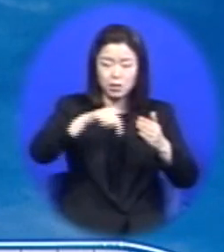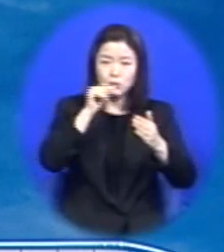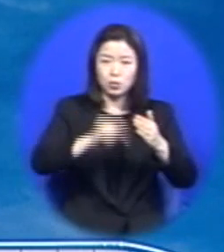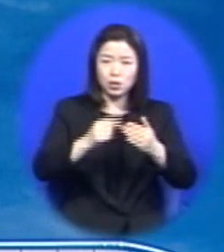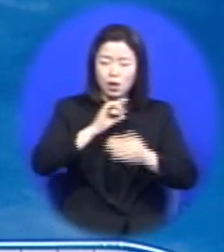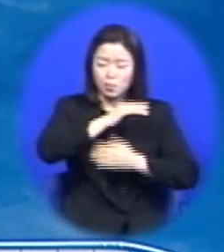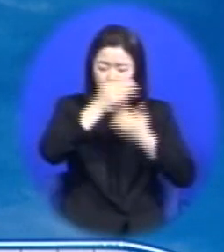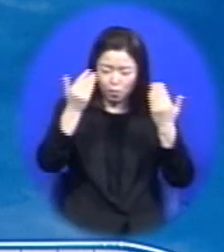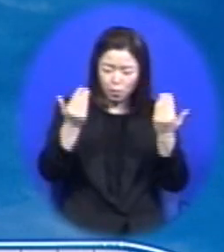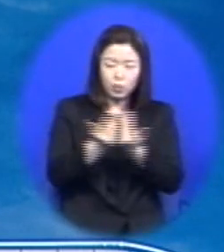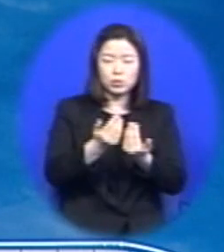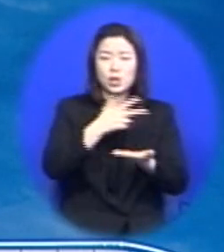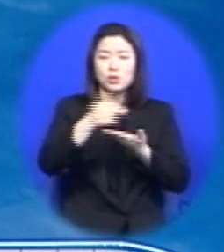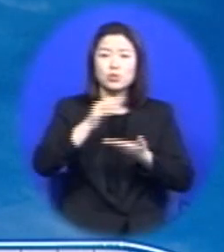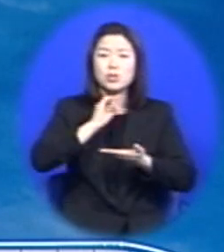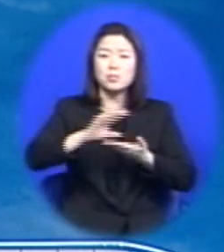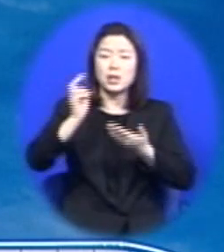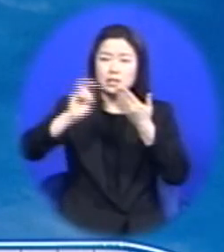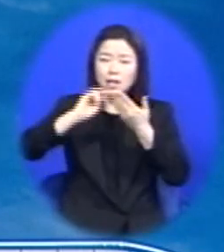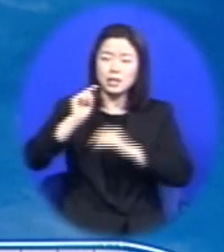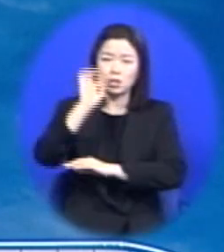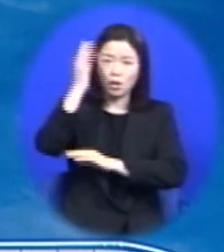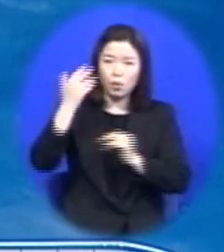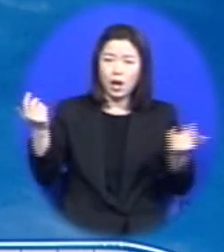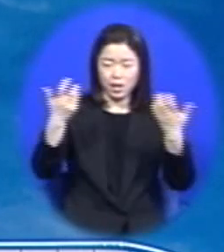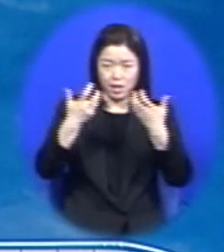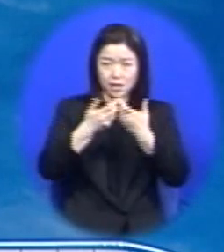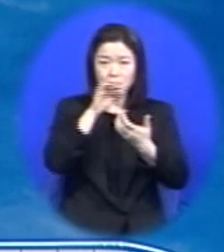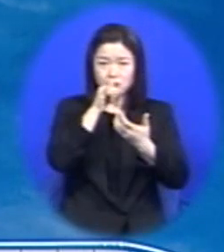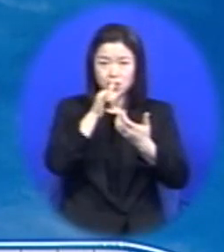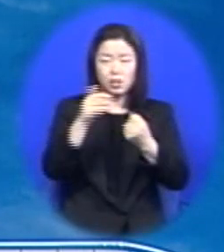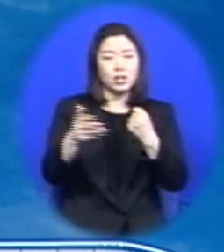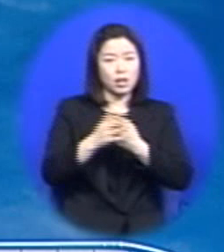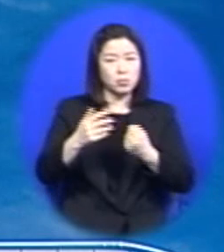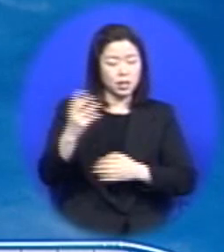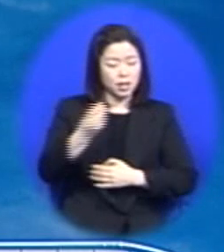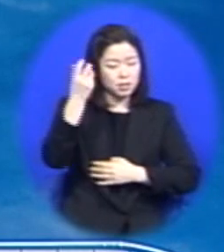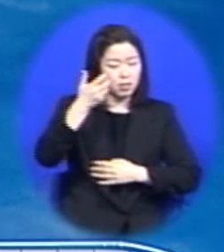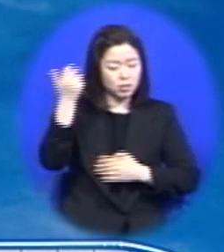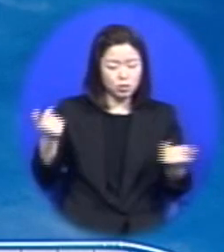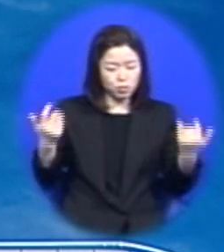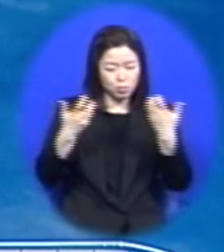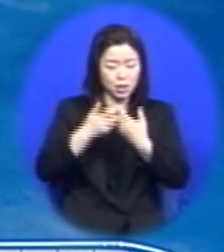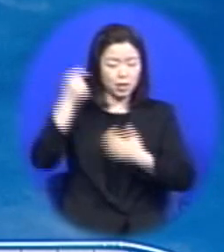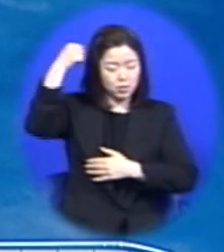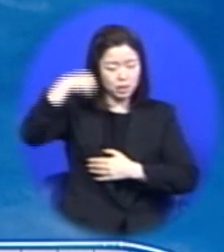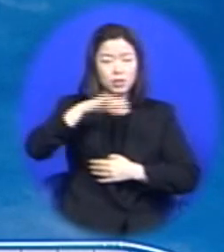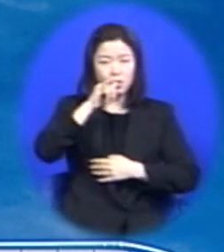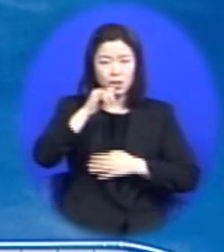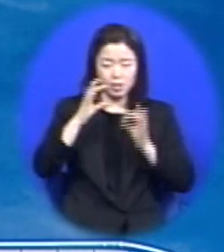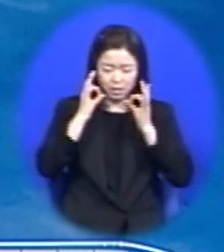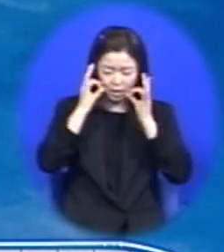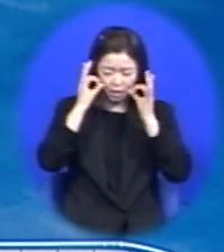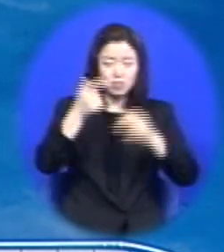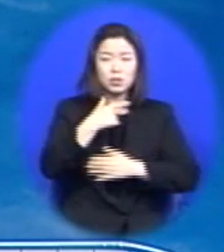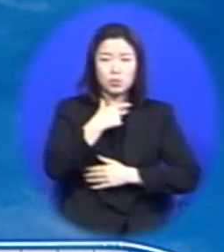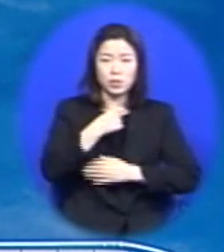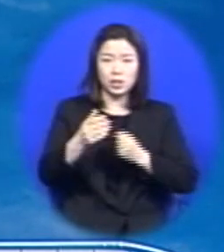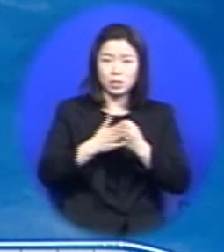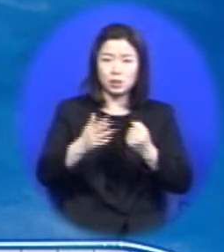찬양과 영광만이 가득합니다. 그래서 성령 충만함이 느껴지는 것 같아요. 간절히 구하니 주님께서